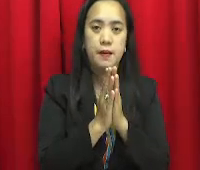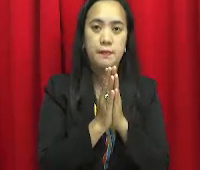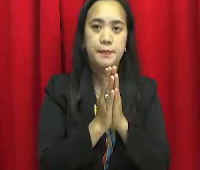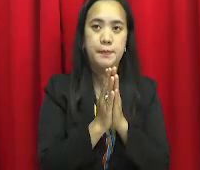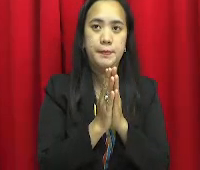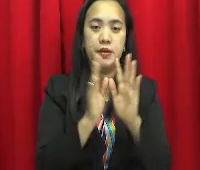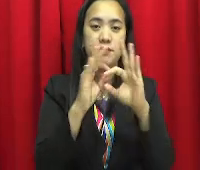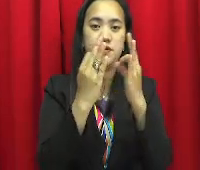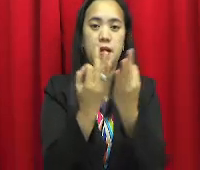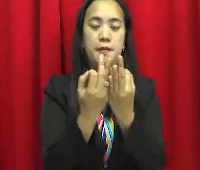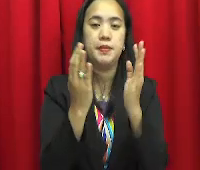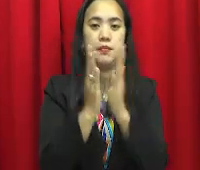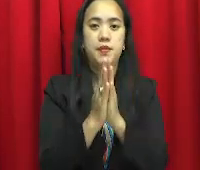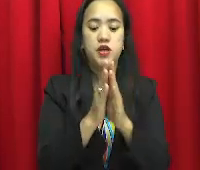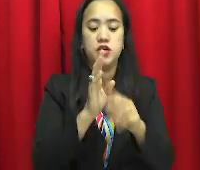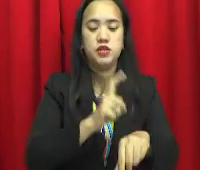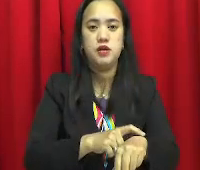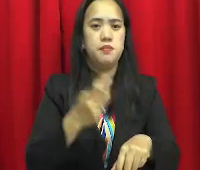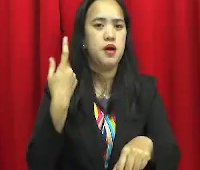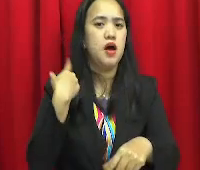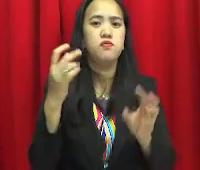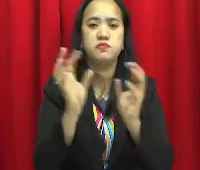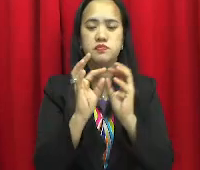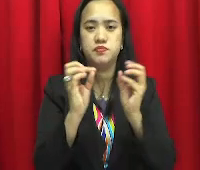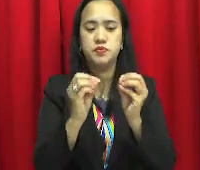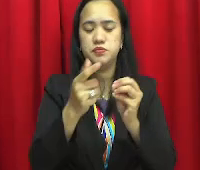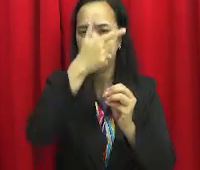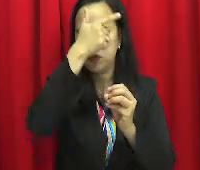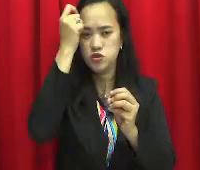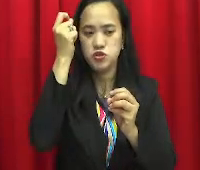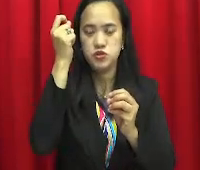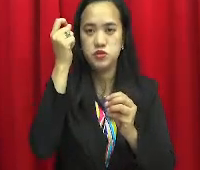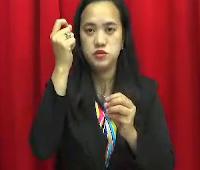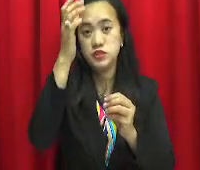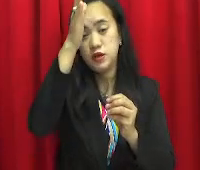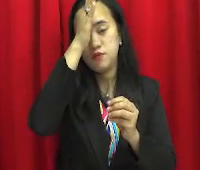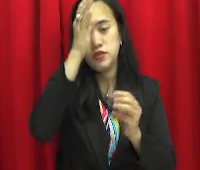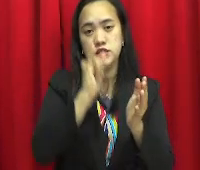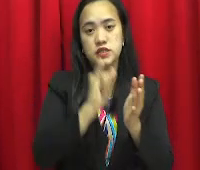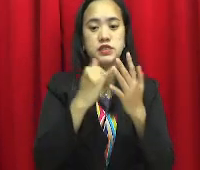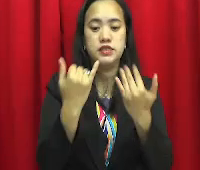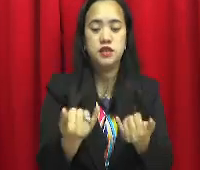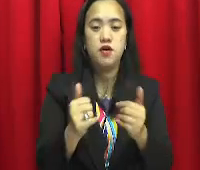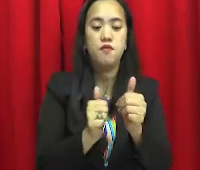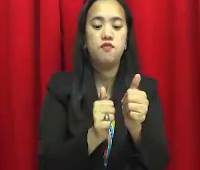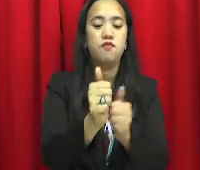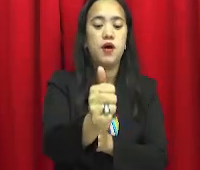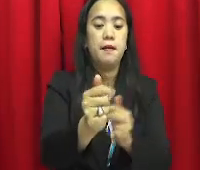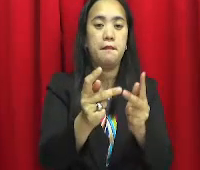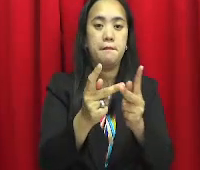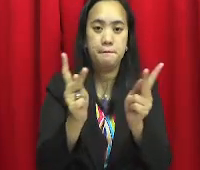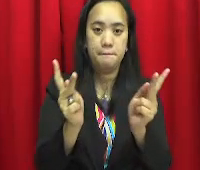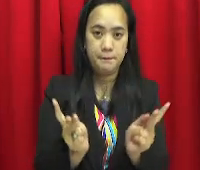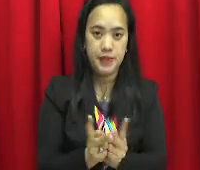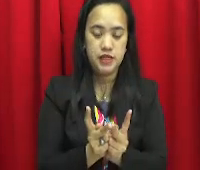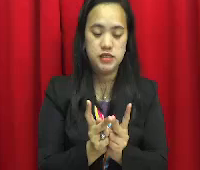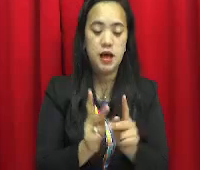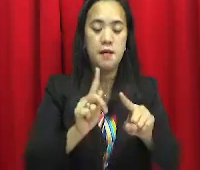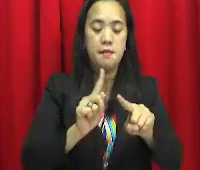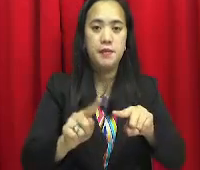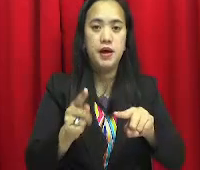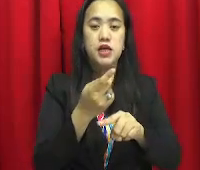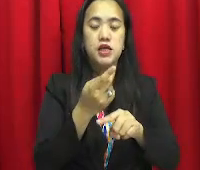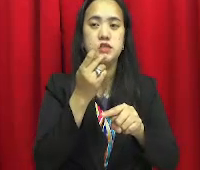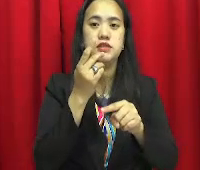know. Hindi pwedeng hindi mawala 'yun eh. Dahilan diyan eh, nakikita mo siya, nanalangin siya, parang kasama mo lang talaga,